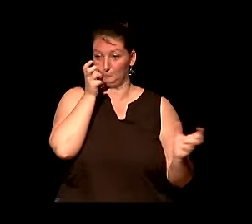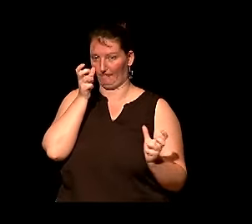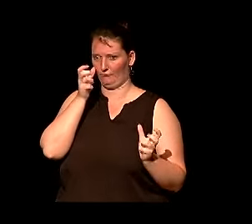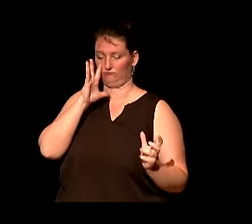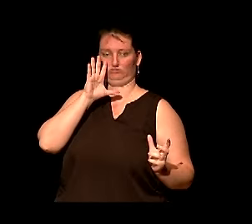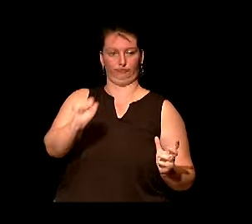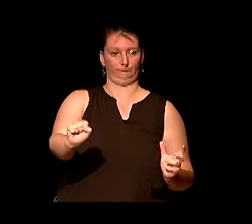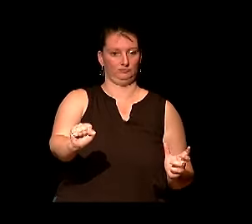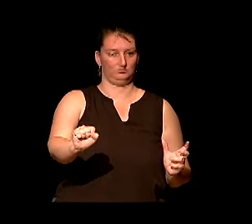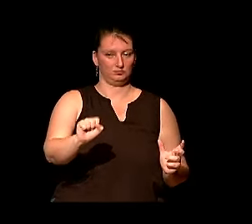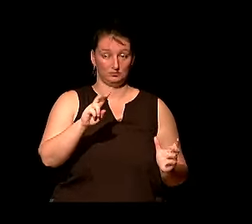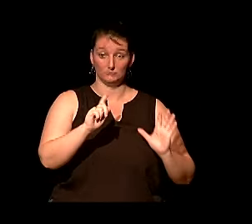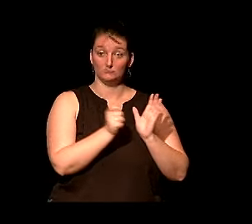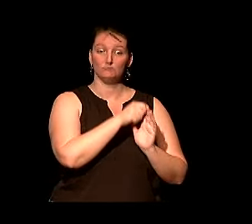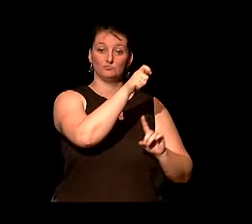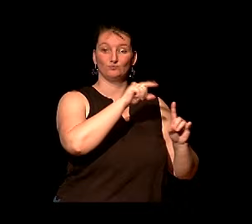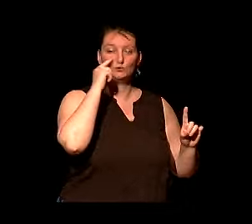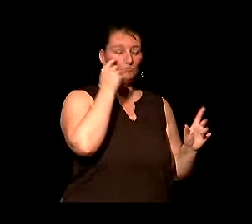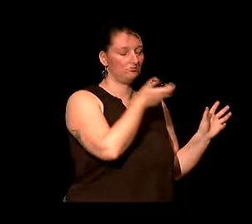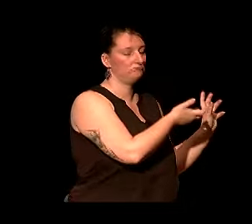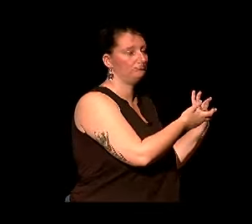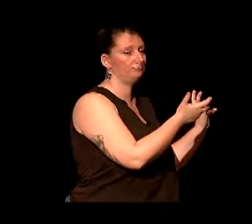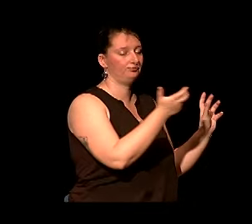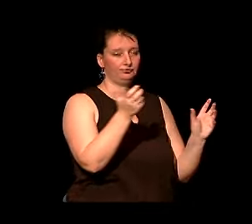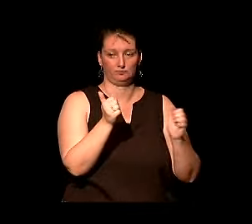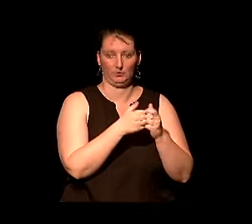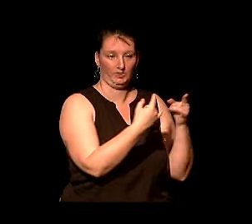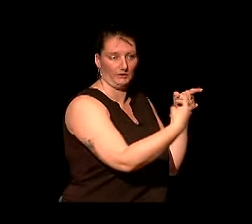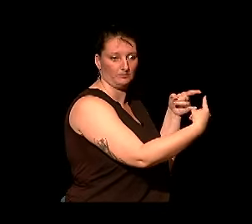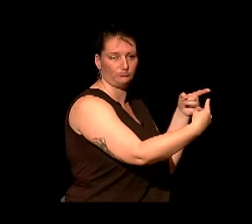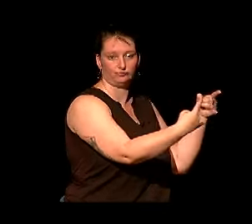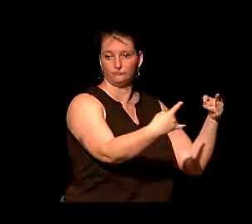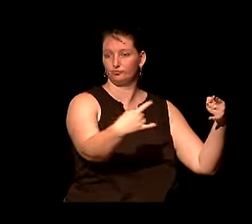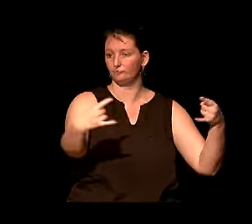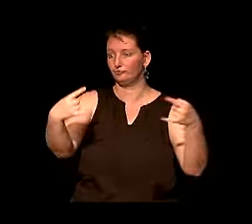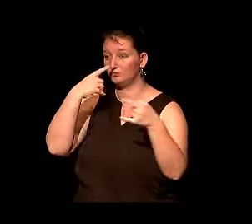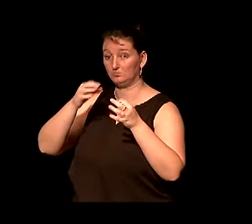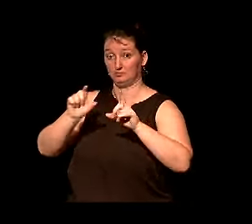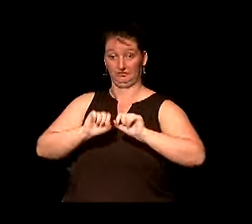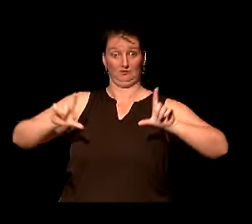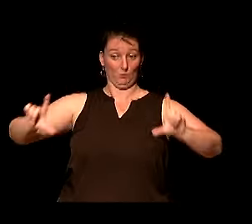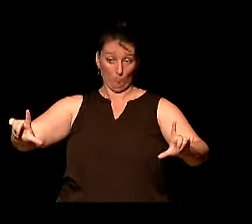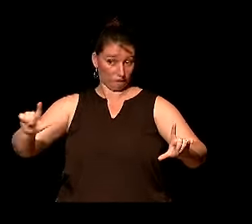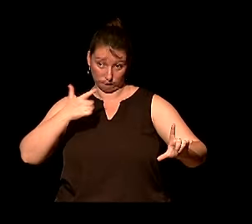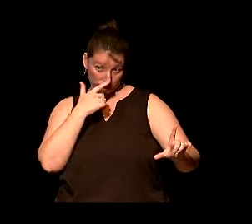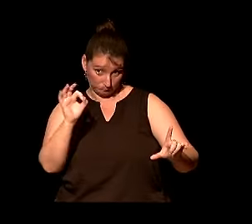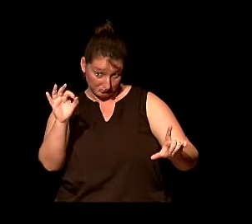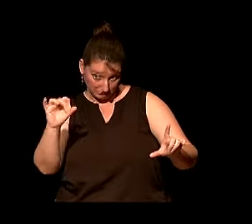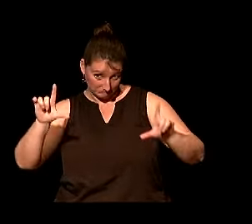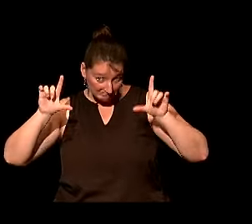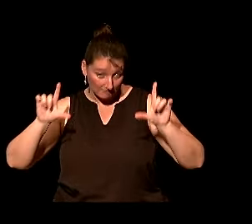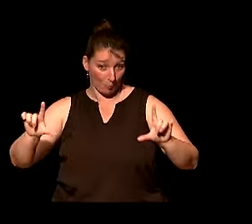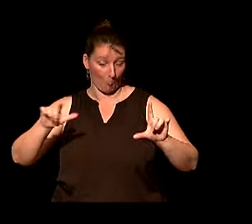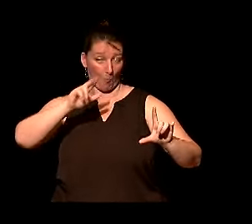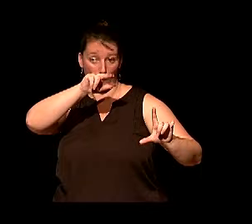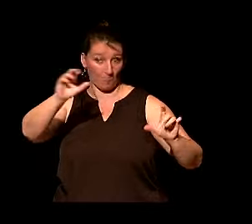détourner et on a un rapide panoramique qui donne presque, un effet tableau, une forme comme ça de tableau qu'il est en